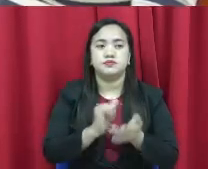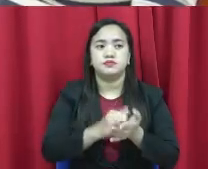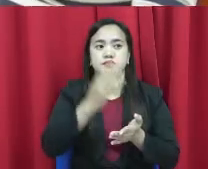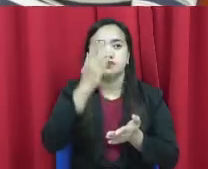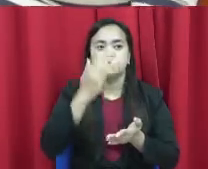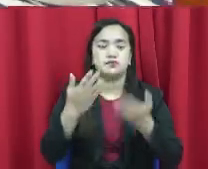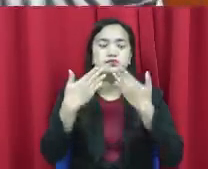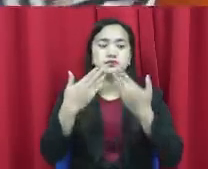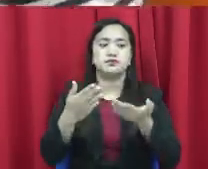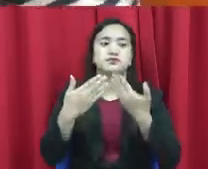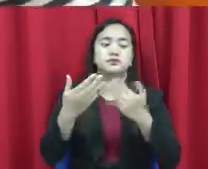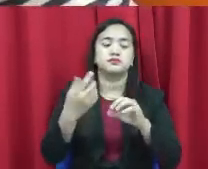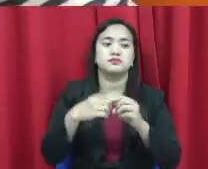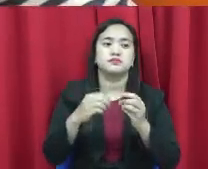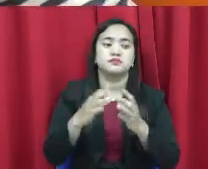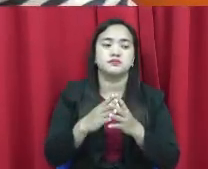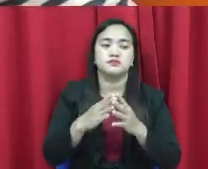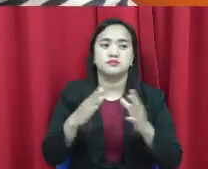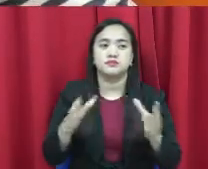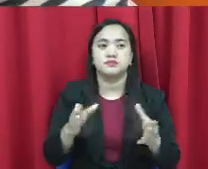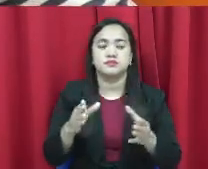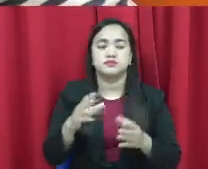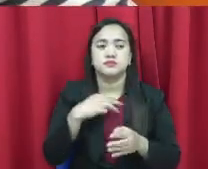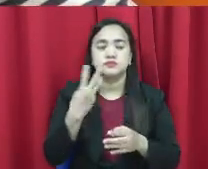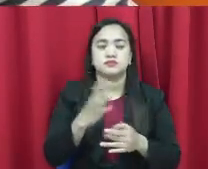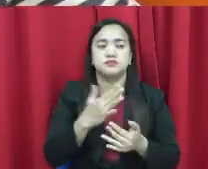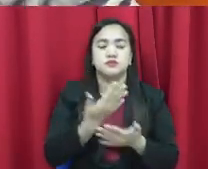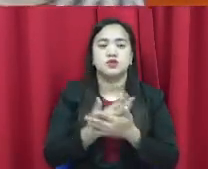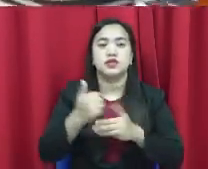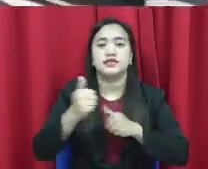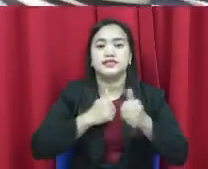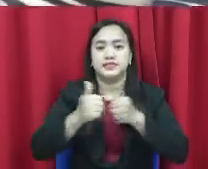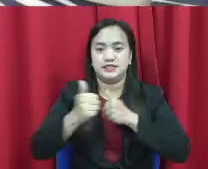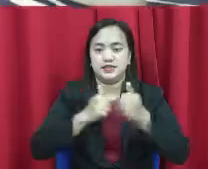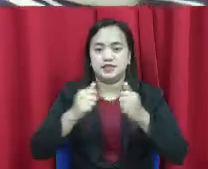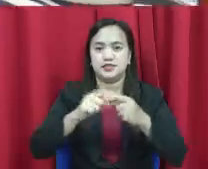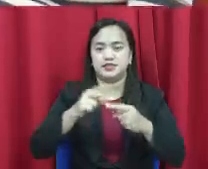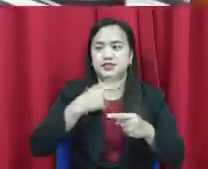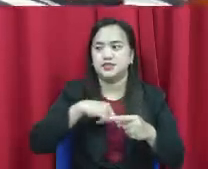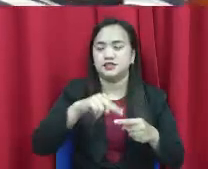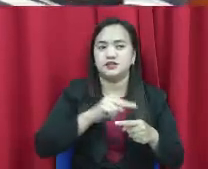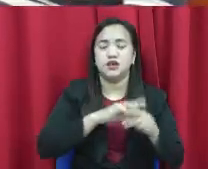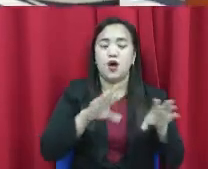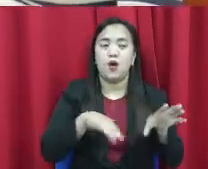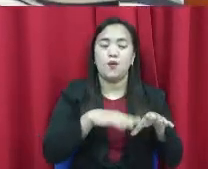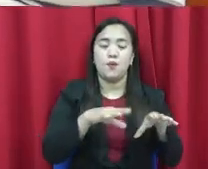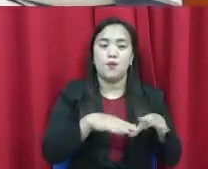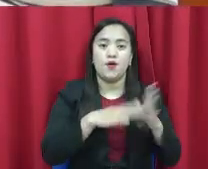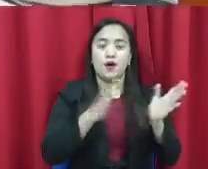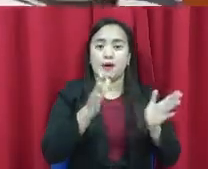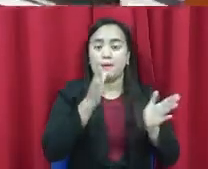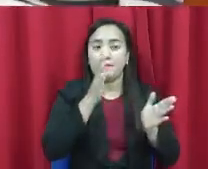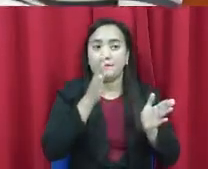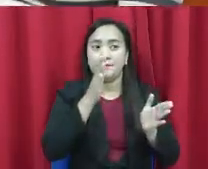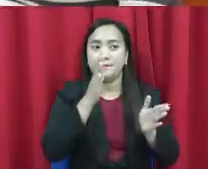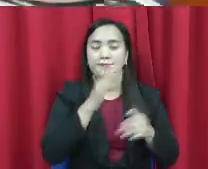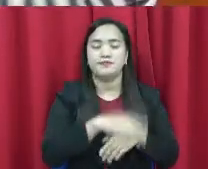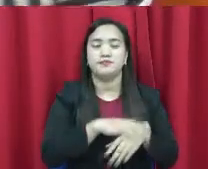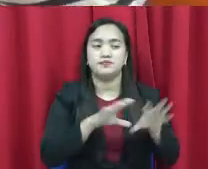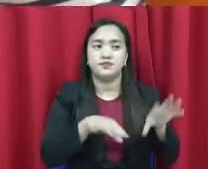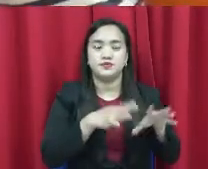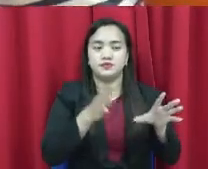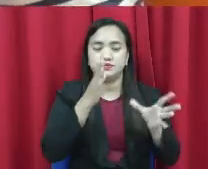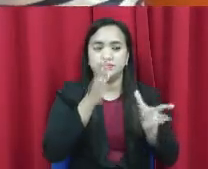talaga sa Panginoon dahil dito china-chat tayo man ay working mom tayo ay single ah Ano ba